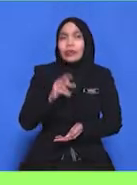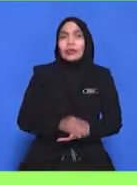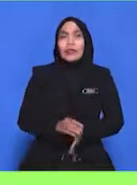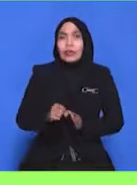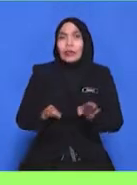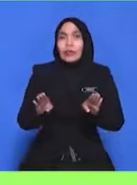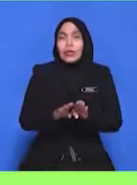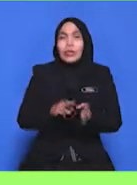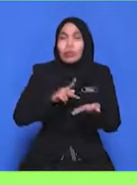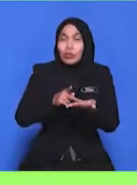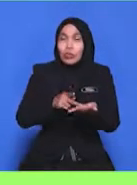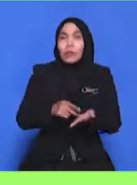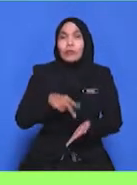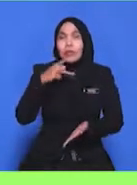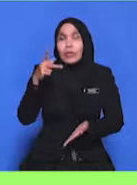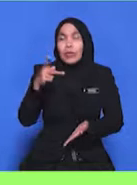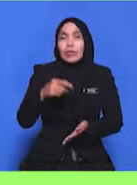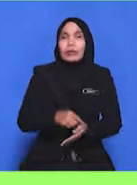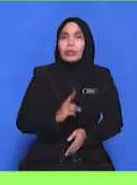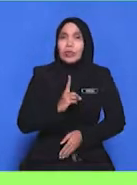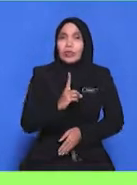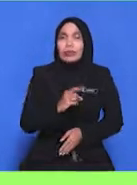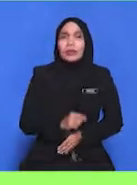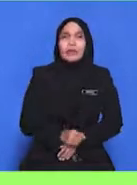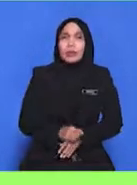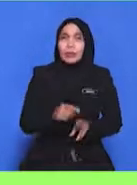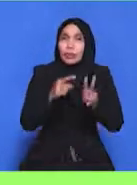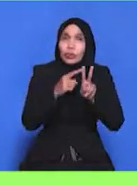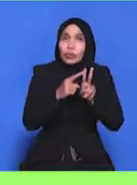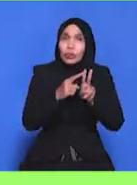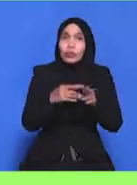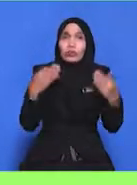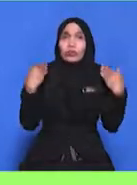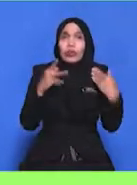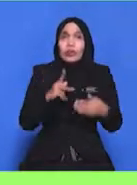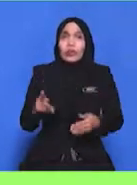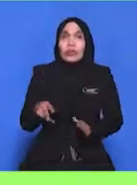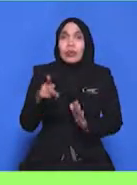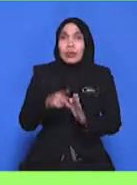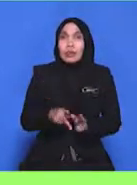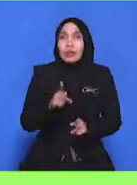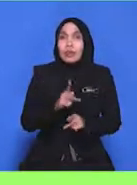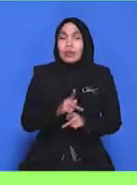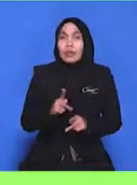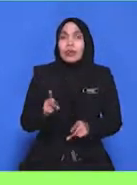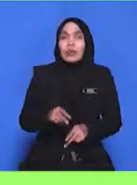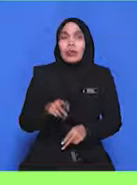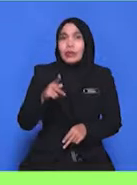Kedua, beliau mewujudkan perkhidmatan pos berkuda ataupun disebut sebagai Dewan